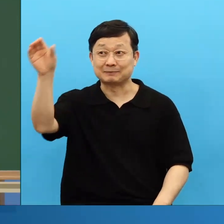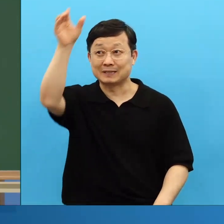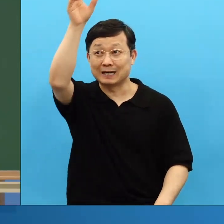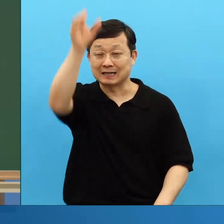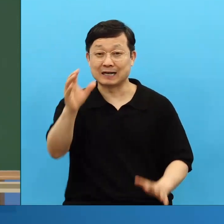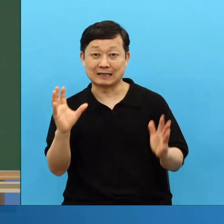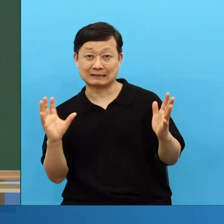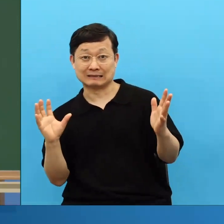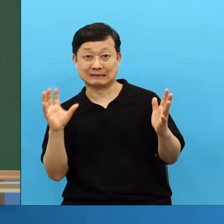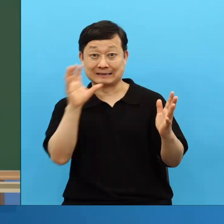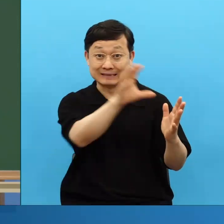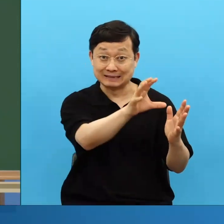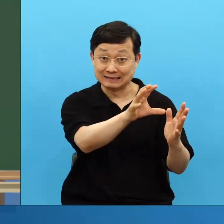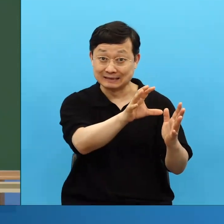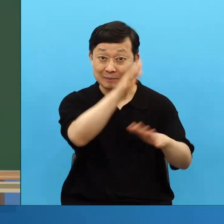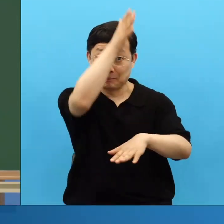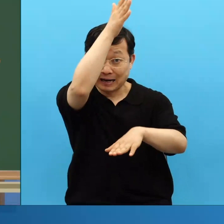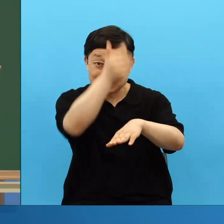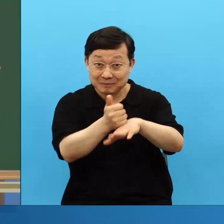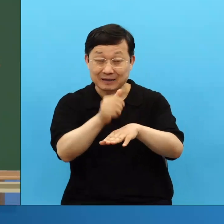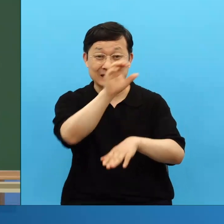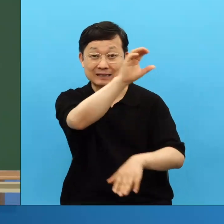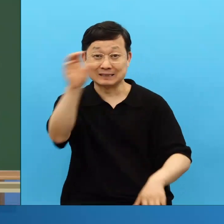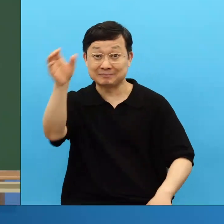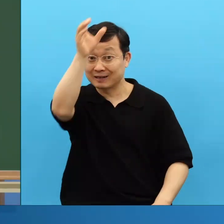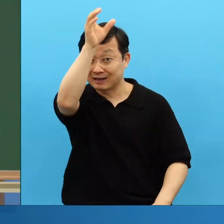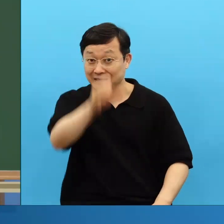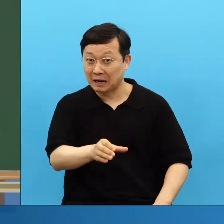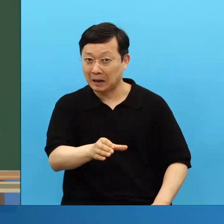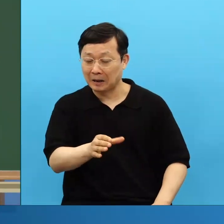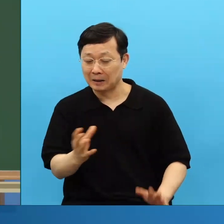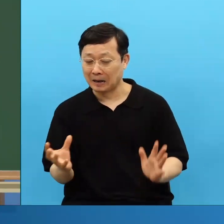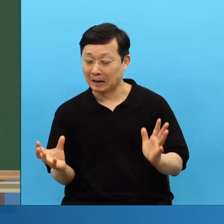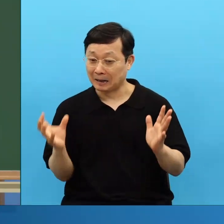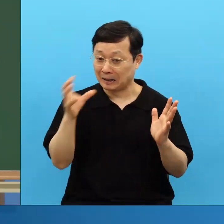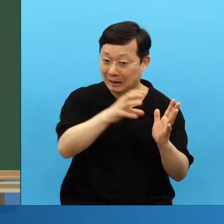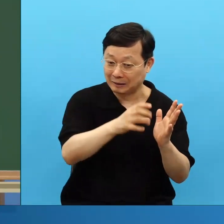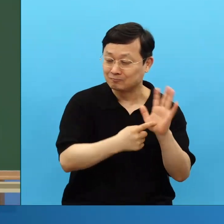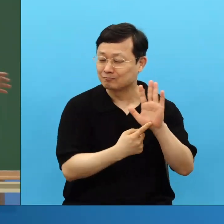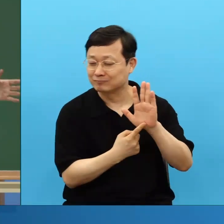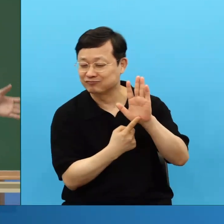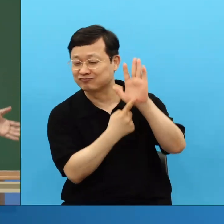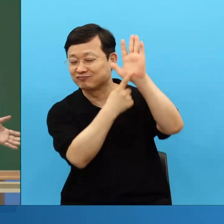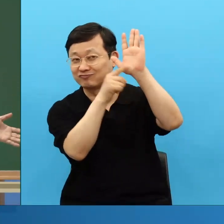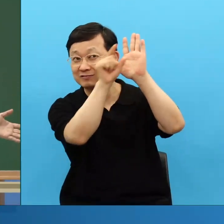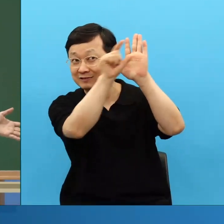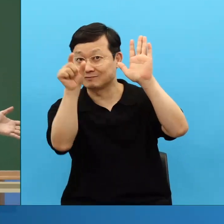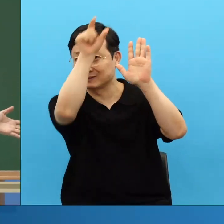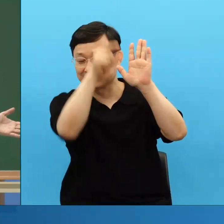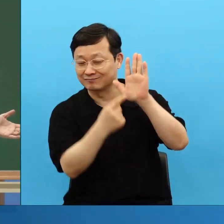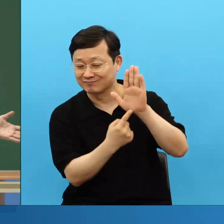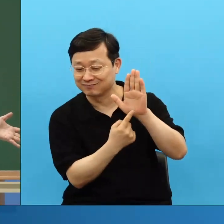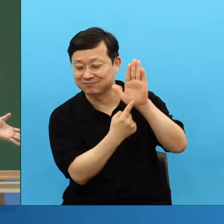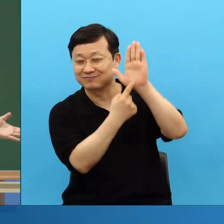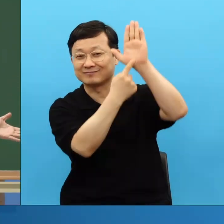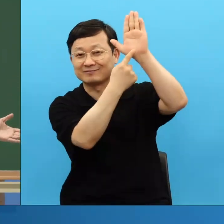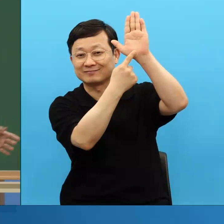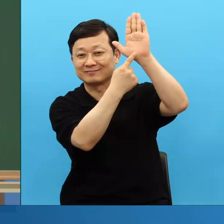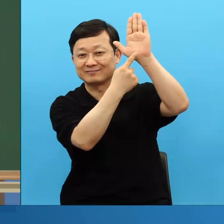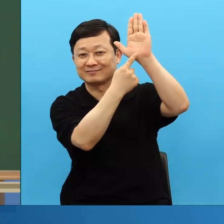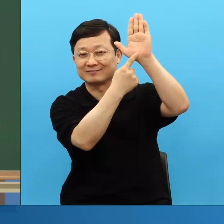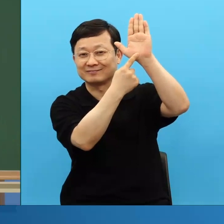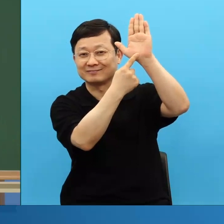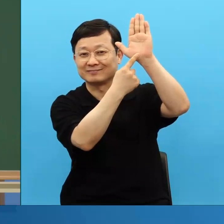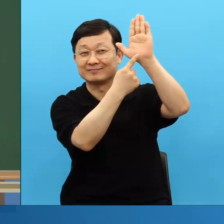보신 분 있을지 모르겠는데 마지막에 이렇게 탁 누워 있을 때 이제 십자가를 쫙 띄워요. 그리고 계십니까?